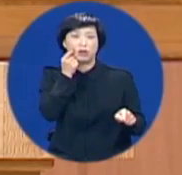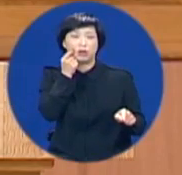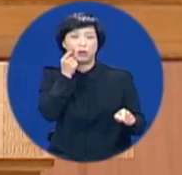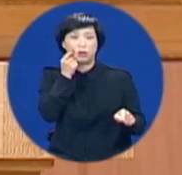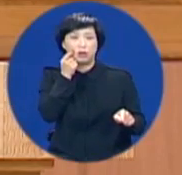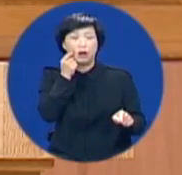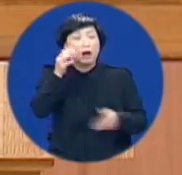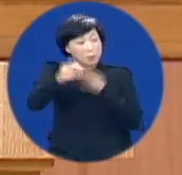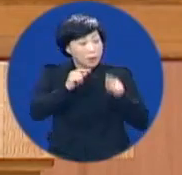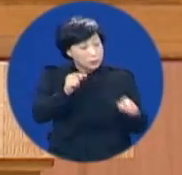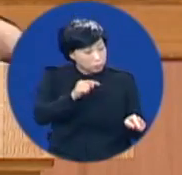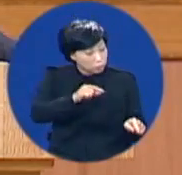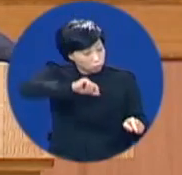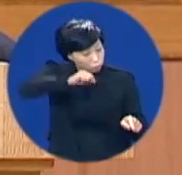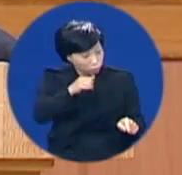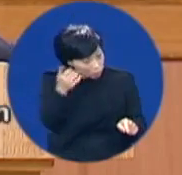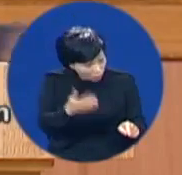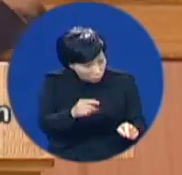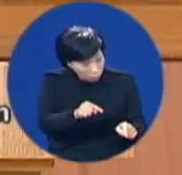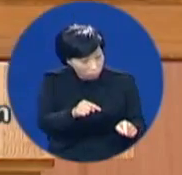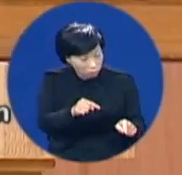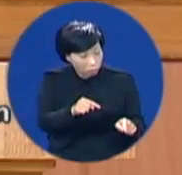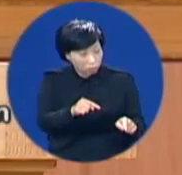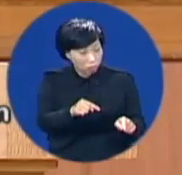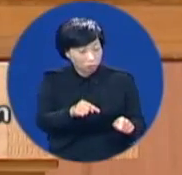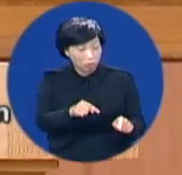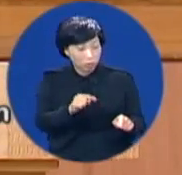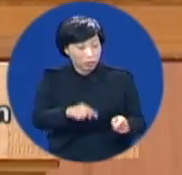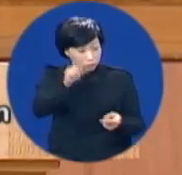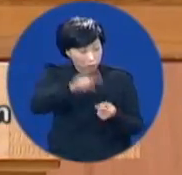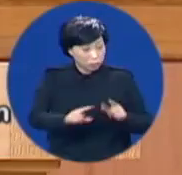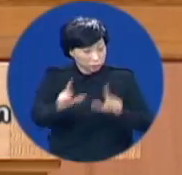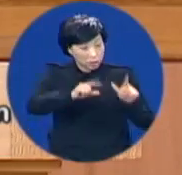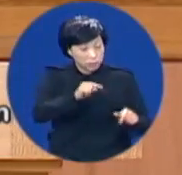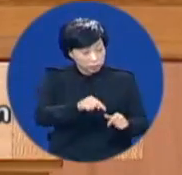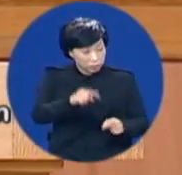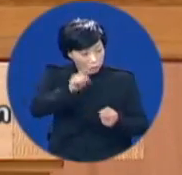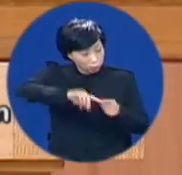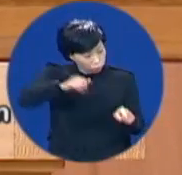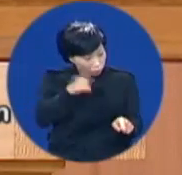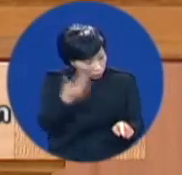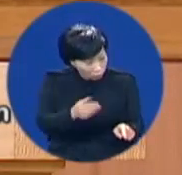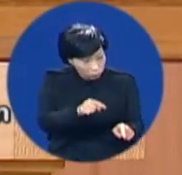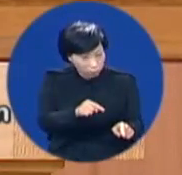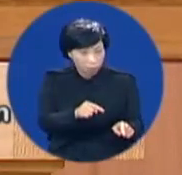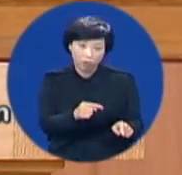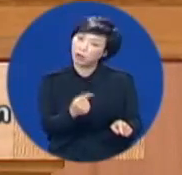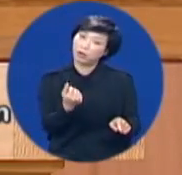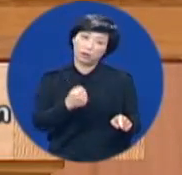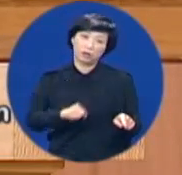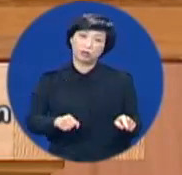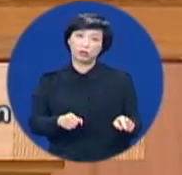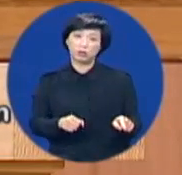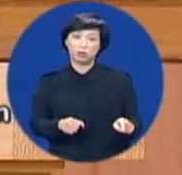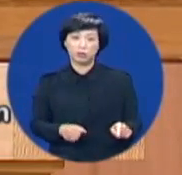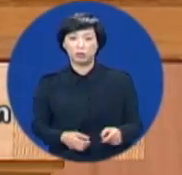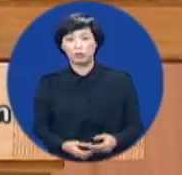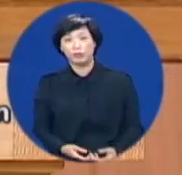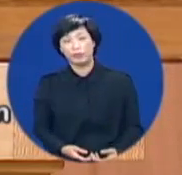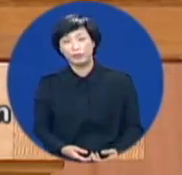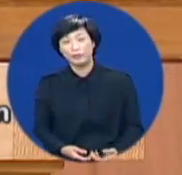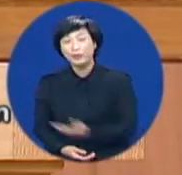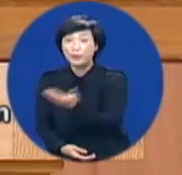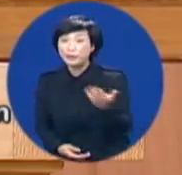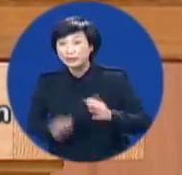너 하나님 말씀 이렇게 저렇게 살아라고 말씀인데 그게 살았어? 국가의 헌법을